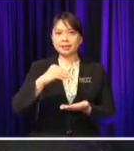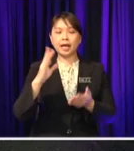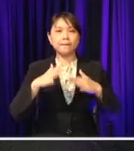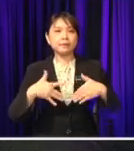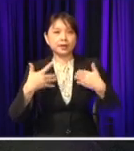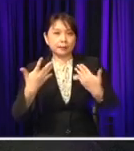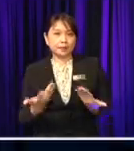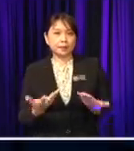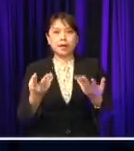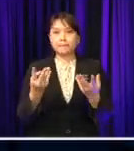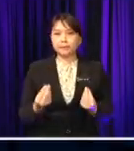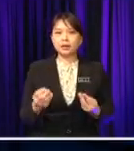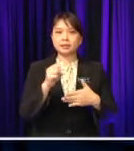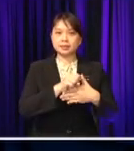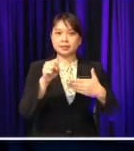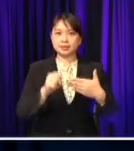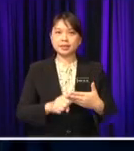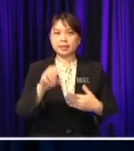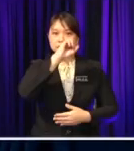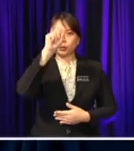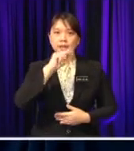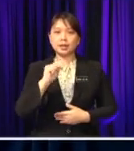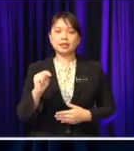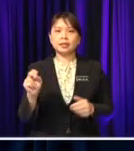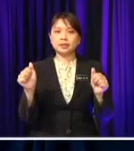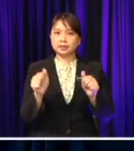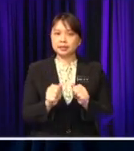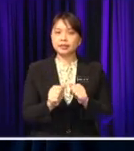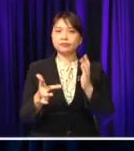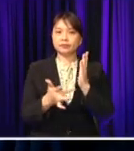selesaikan soal dan untuk mencari jawaban ini dengan teknik